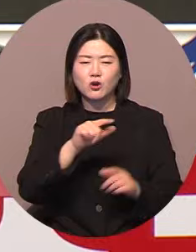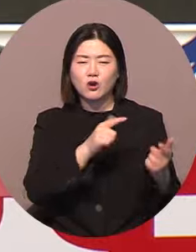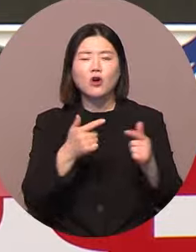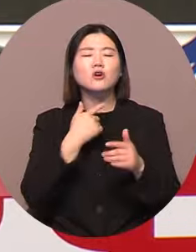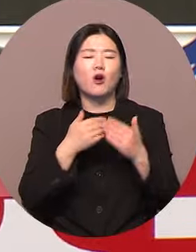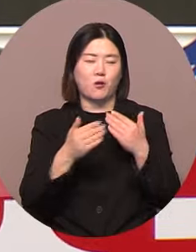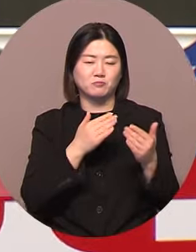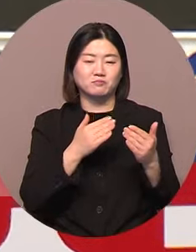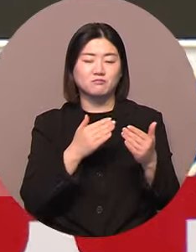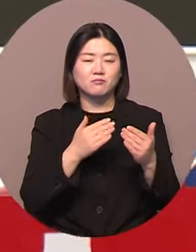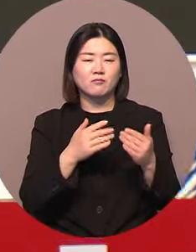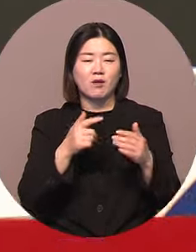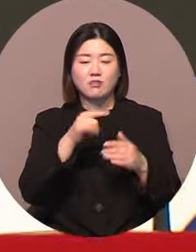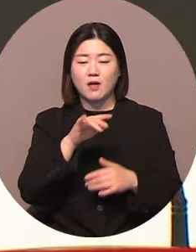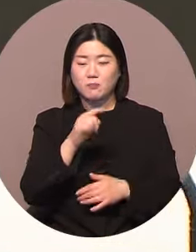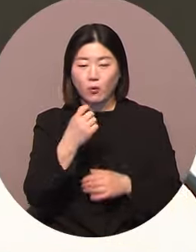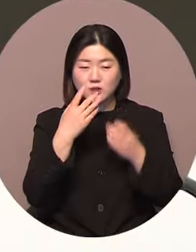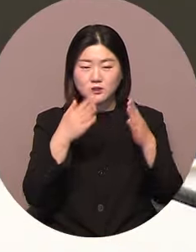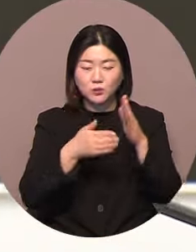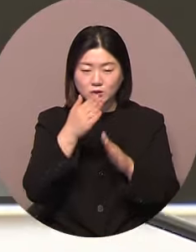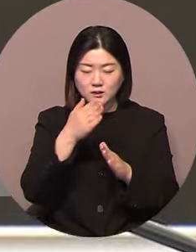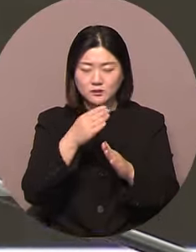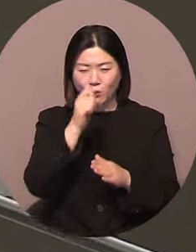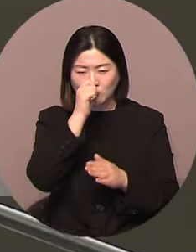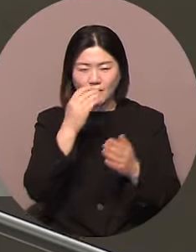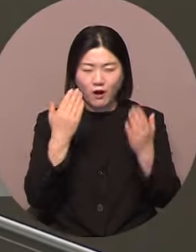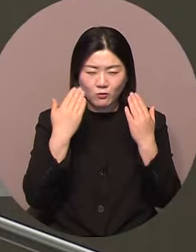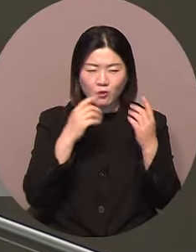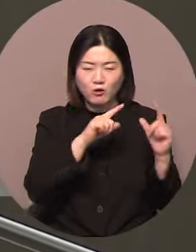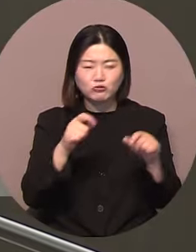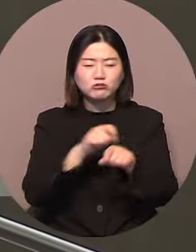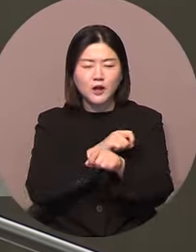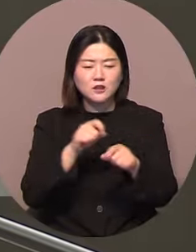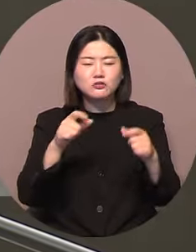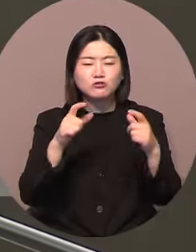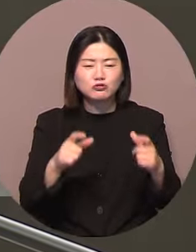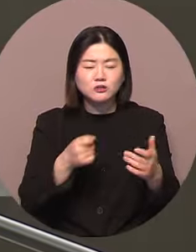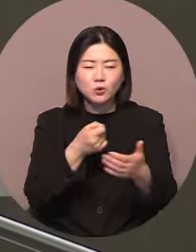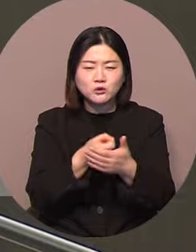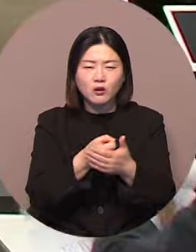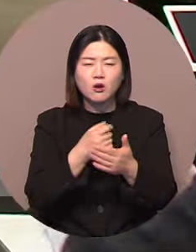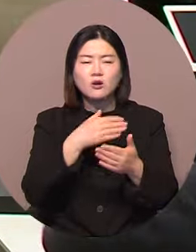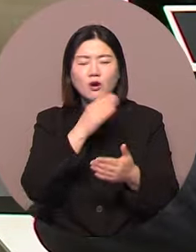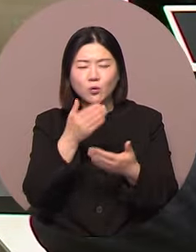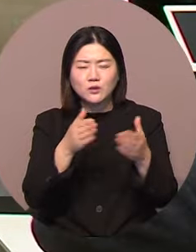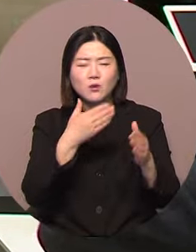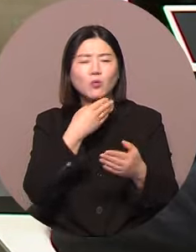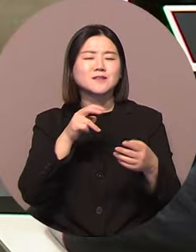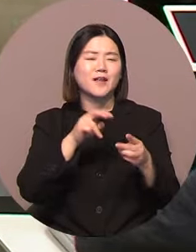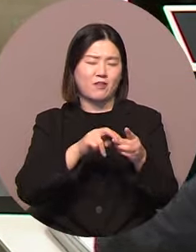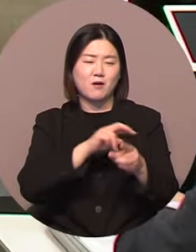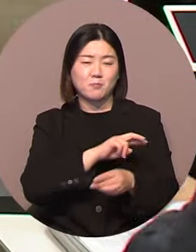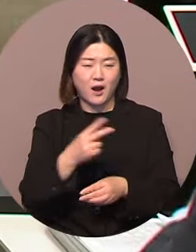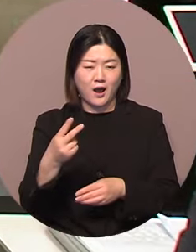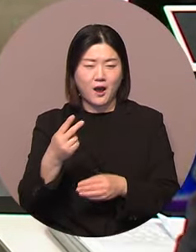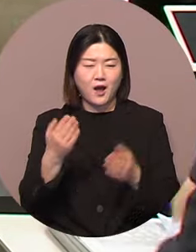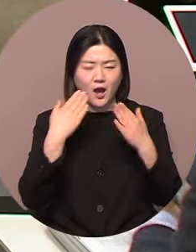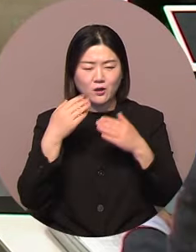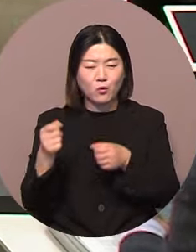경험을 앞세워 내포신도시 명품 학군과 교육국제화 특구 조성 마을회관과 경로당의 복지센터 전환